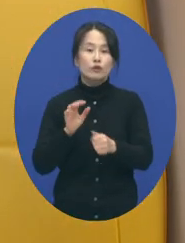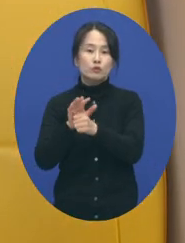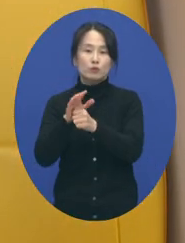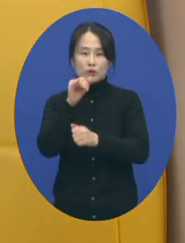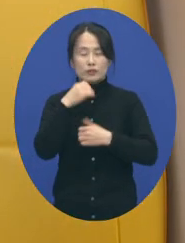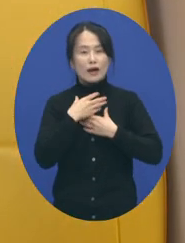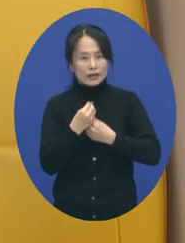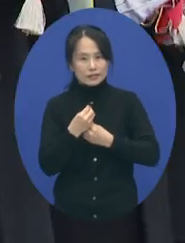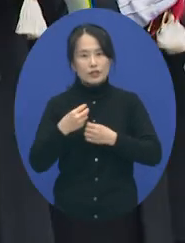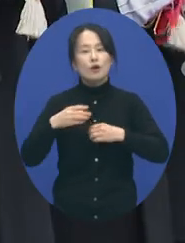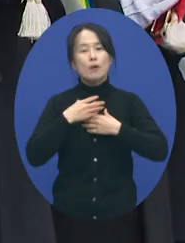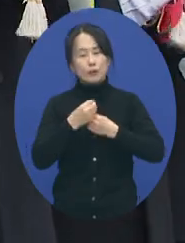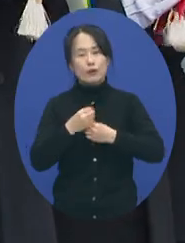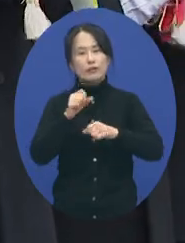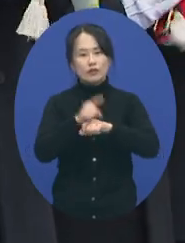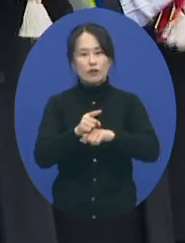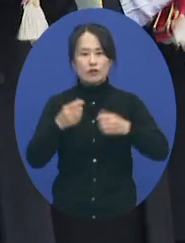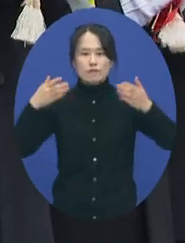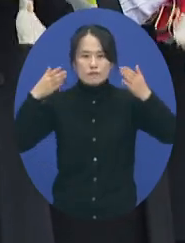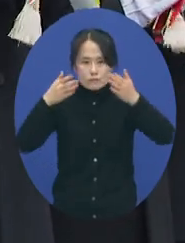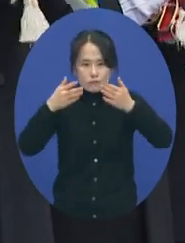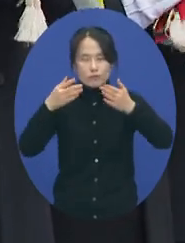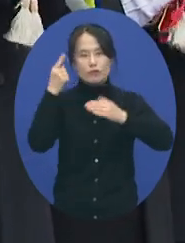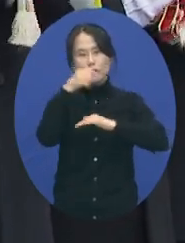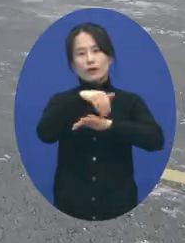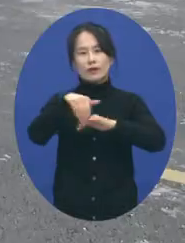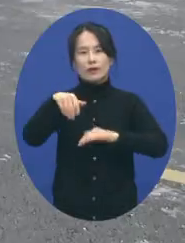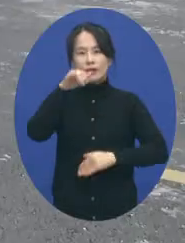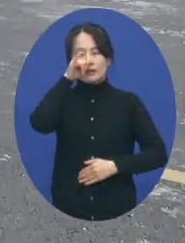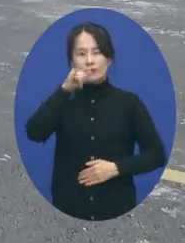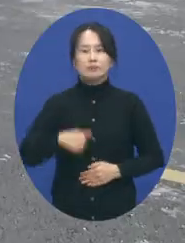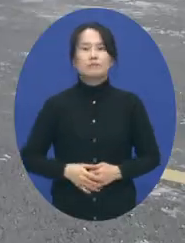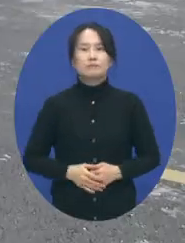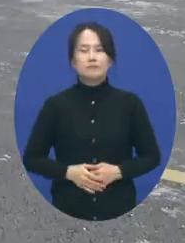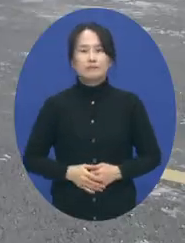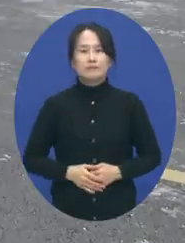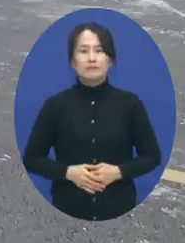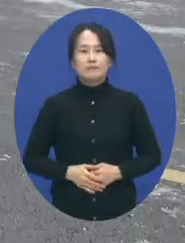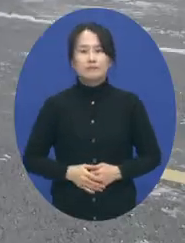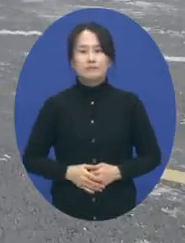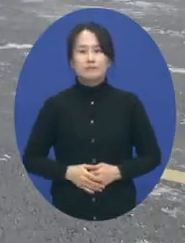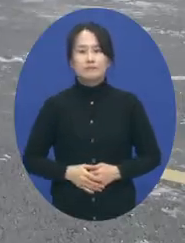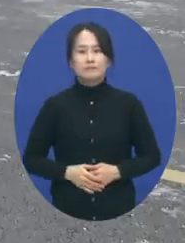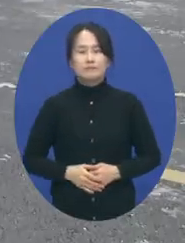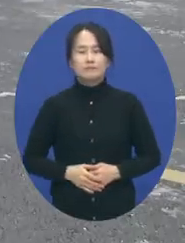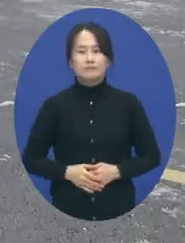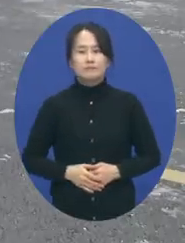안전과 편리성 강화에 총력을 기울인다는 방침입니다. GTV 뉴스 이슬비입니다.